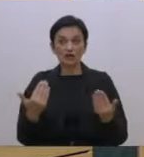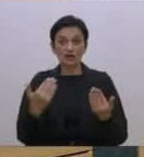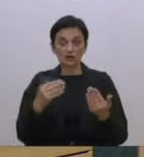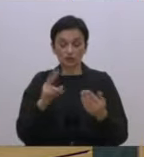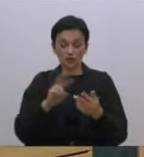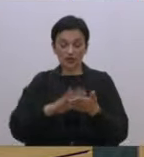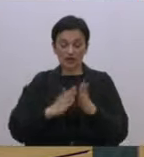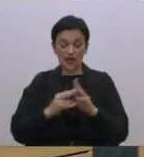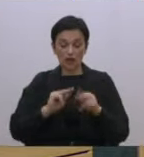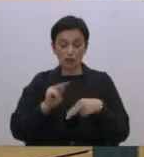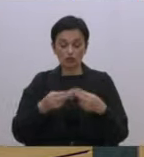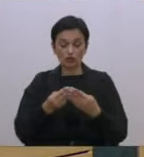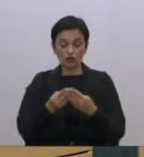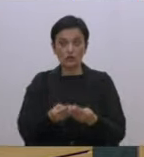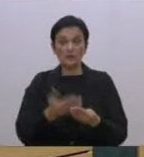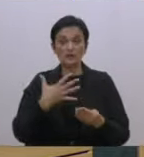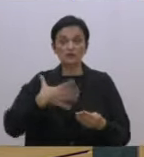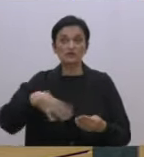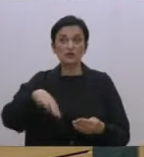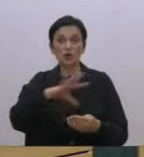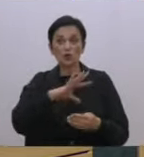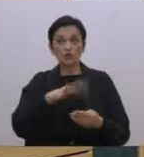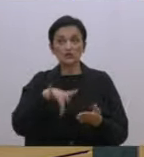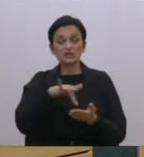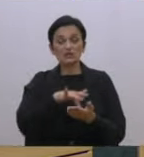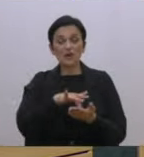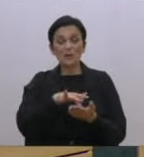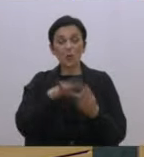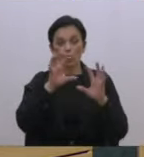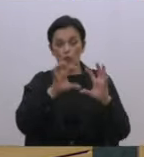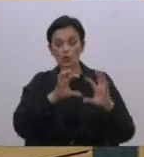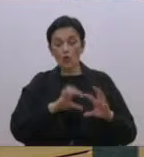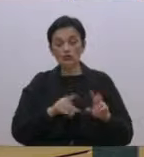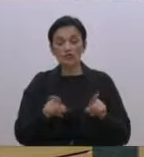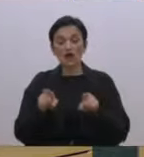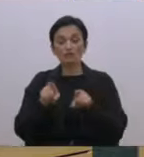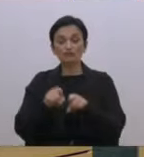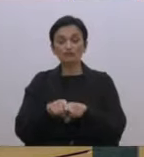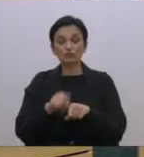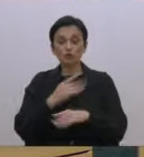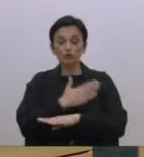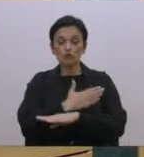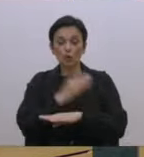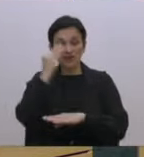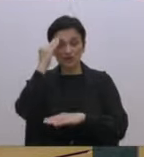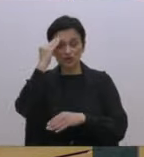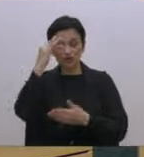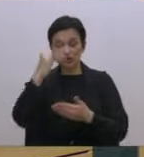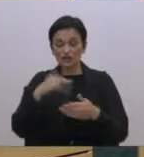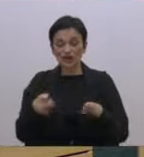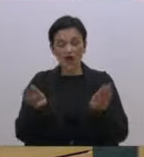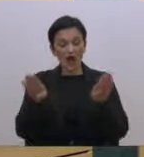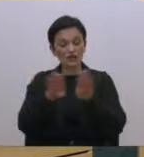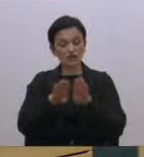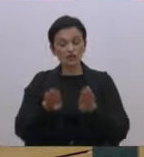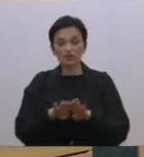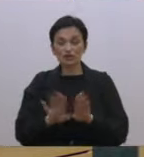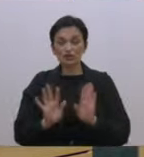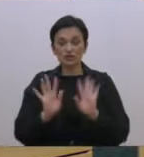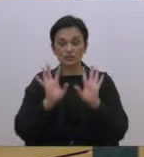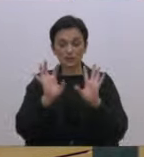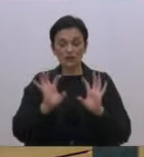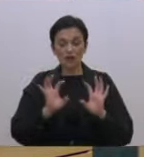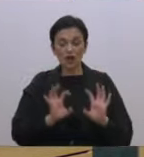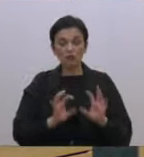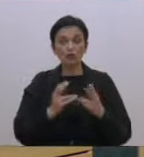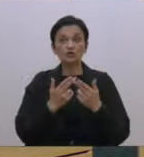დადებული ხელშეკრულებით და საქართველოს სამოქალაქო კოდექსით, ამგვარად ამ ნორმების შინაარსი არ შეესაბამება არსებულ კანონმდებლობას